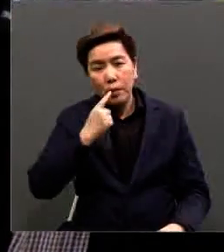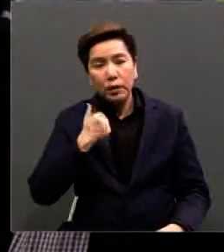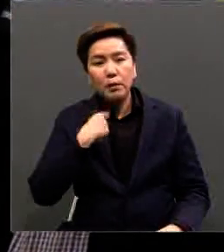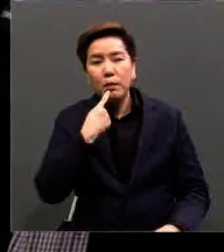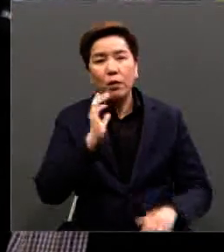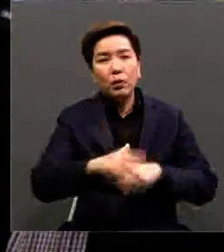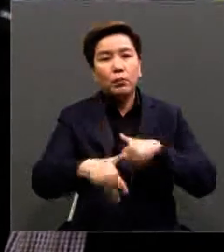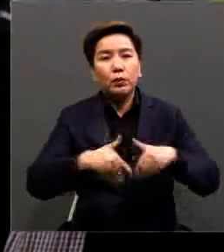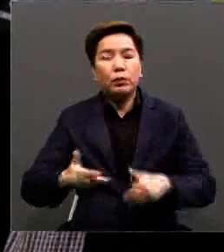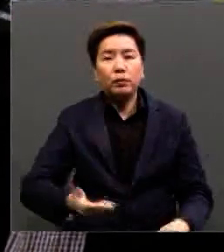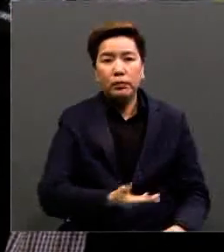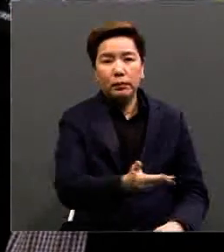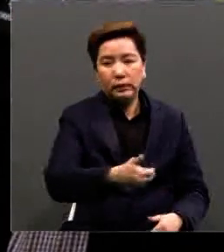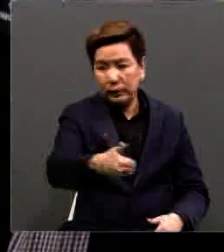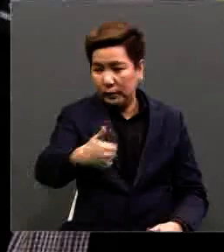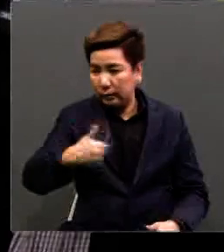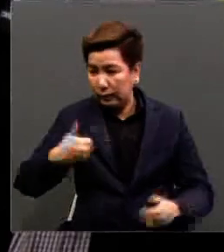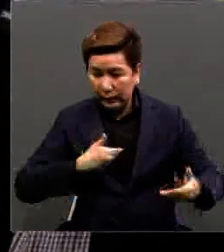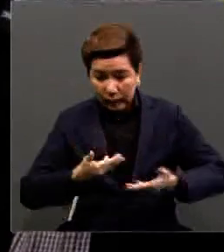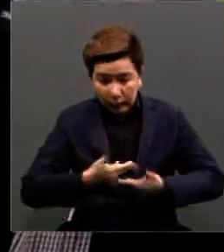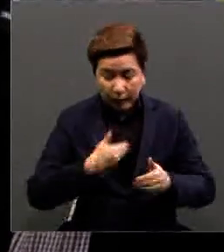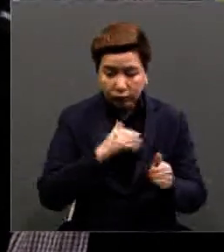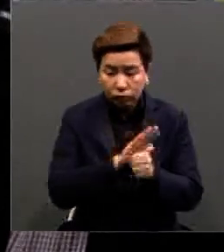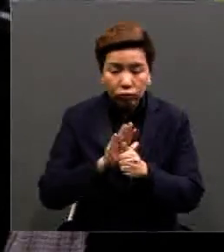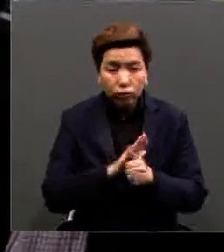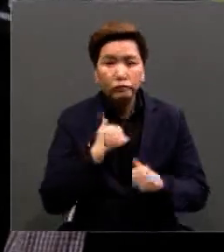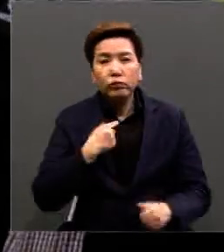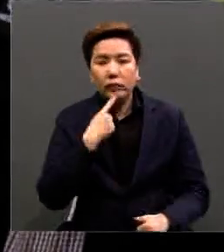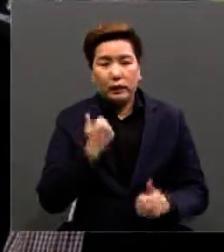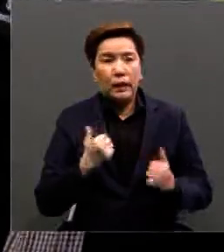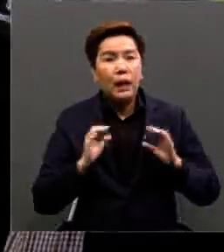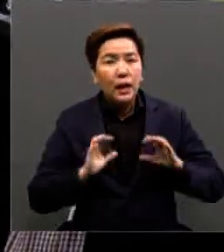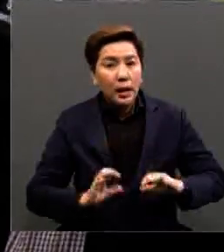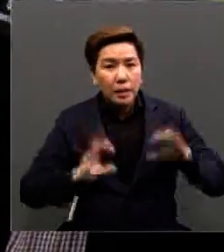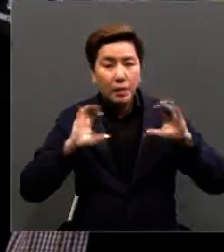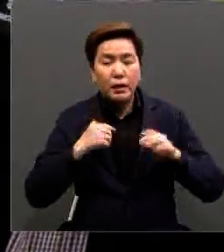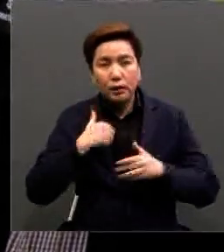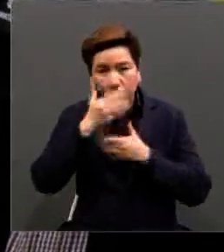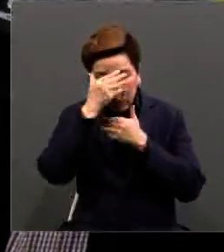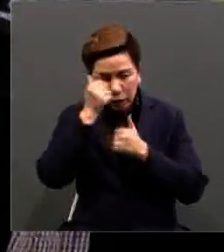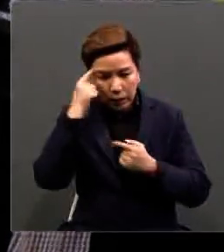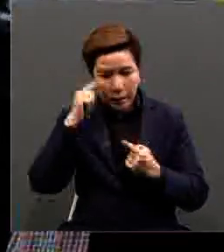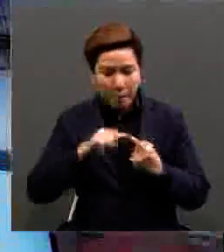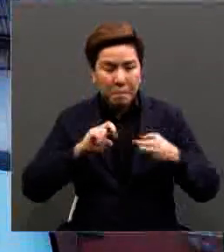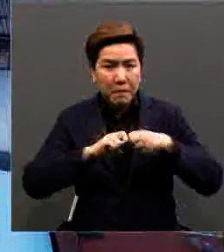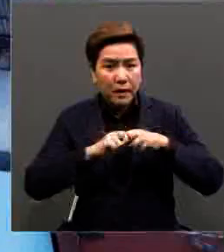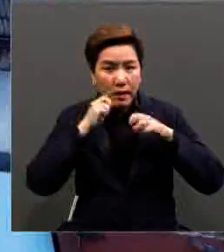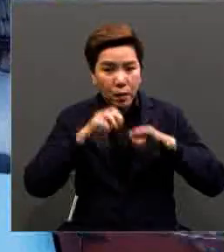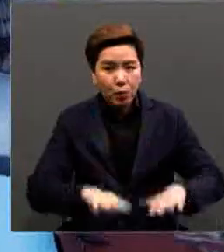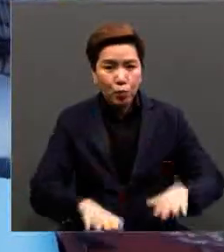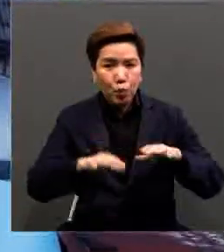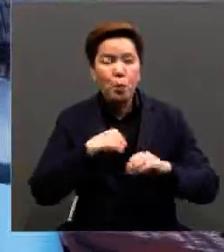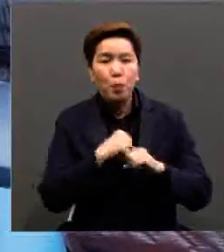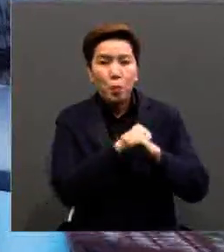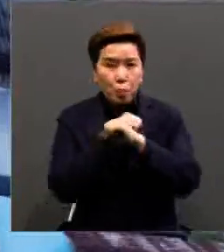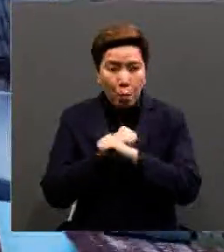กับประชาชนที่มาให้การต้อนรับในครั้งนี้นะครับแล้วก็ย้ำเลยว่ารัฐบาลเนี่ยให้ความสำคัญเรื่องของการป้องกันน้ำท่วมและแสดงความ